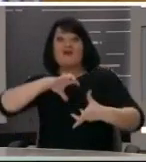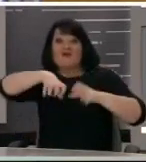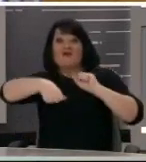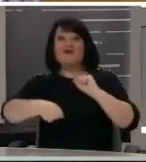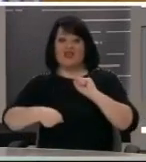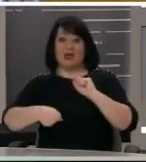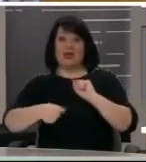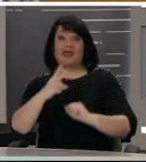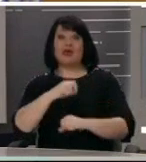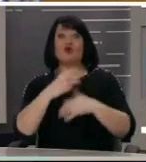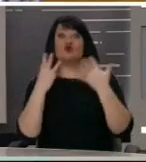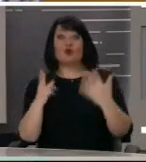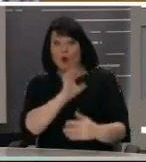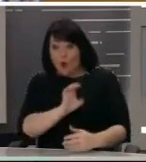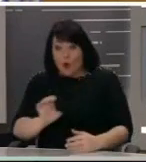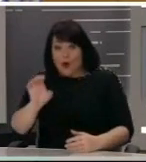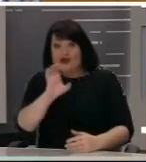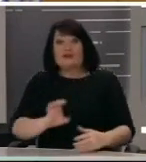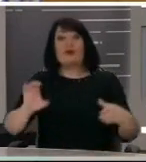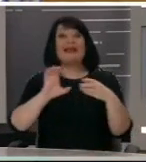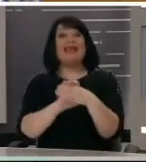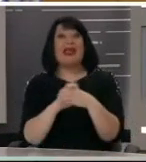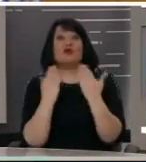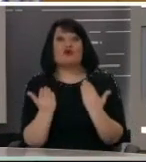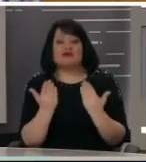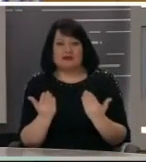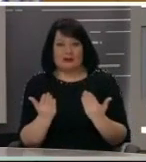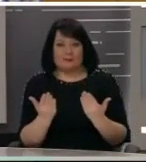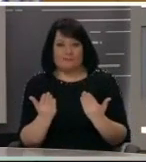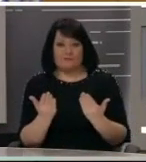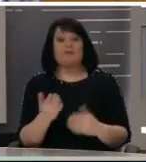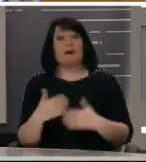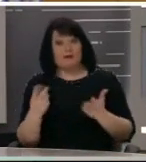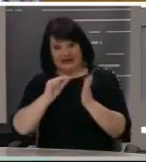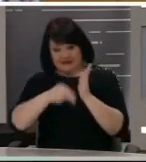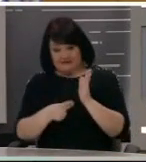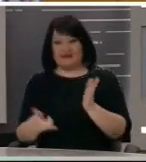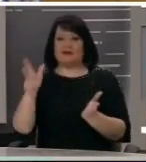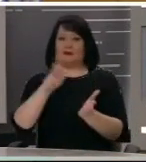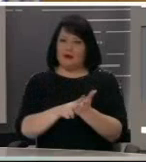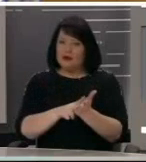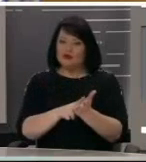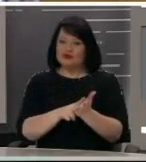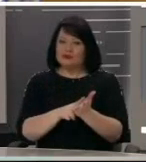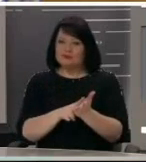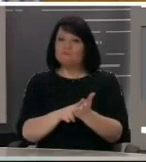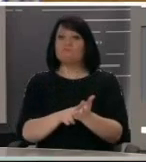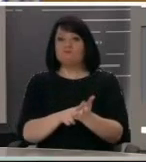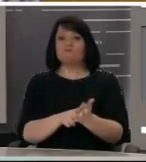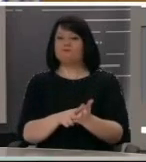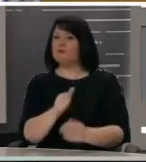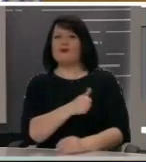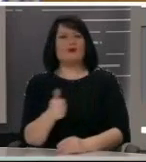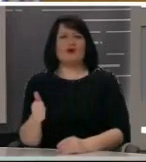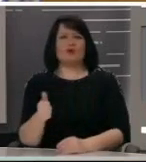28 χώρες μέλη της Ευρωπαϊκής Ένωσης. Η κύρωση της σύμβασης αυτής, λοιπόν, δεν έχει μόνο